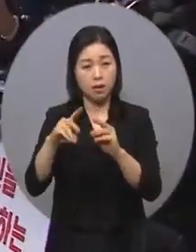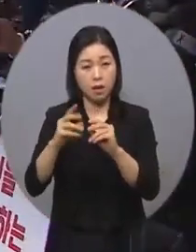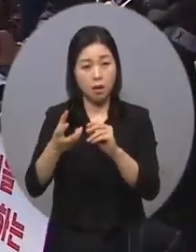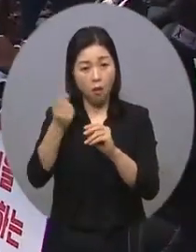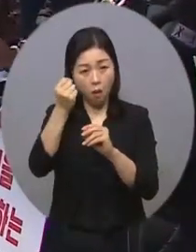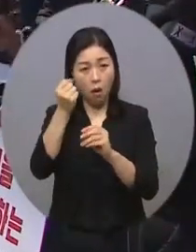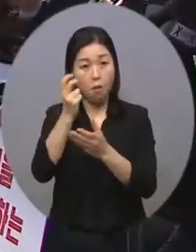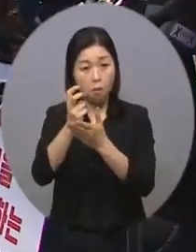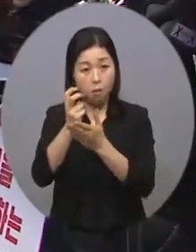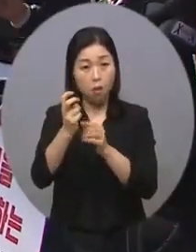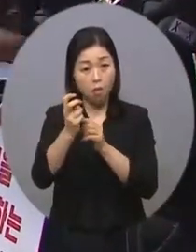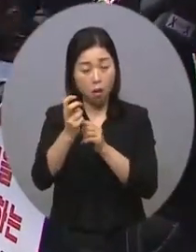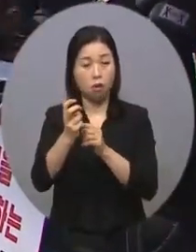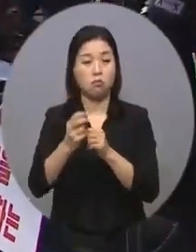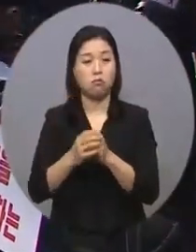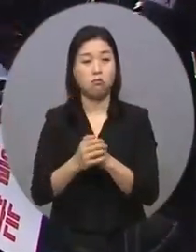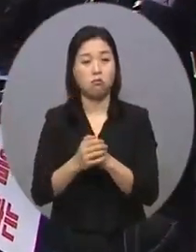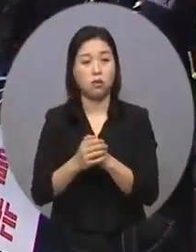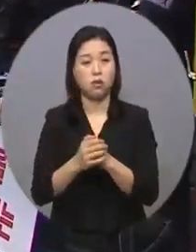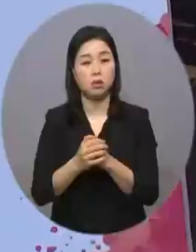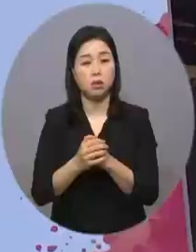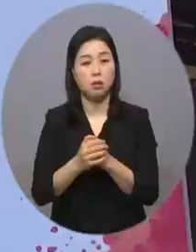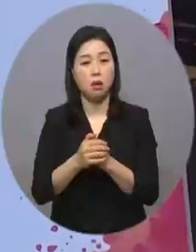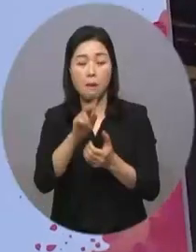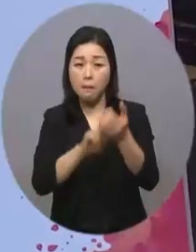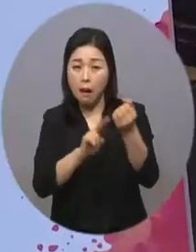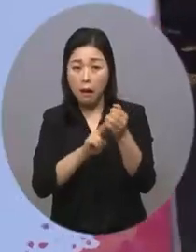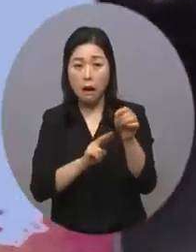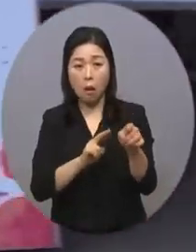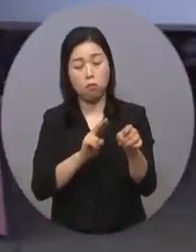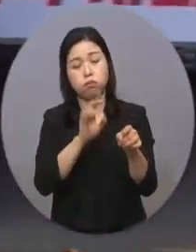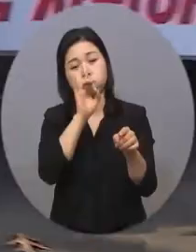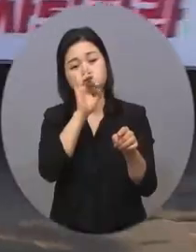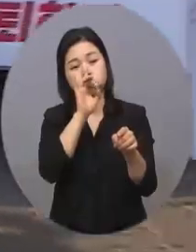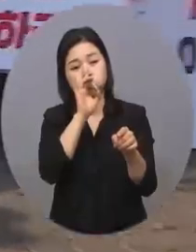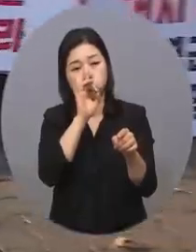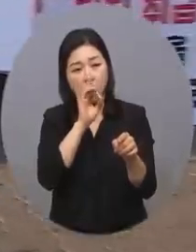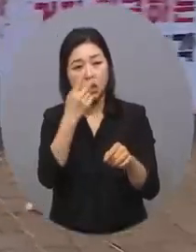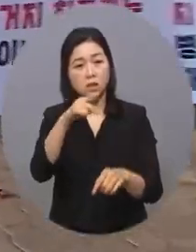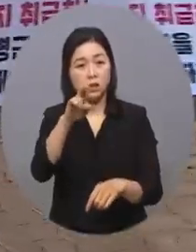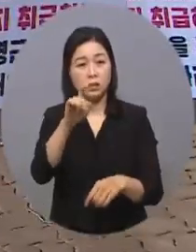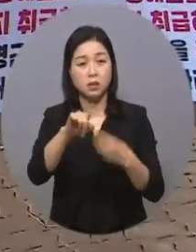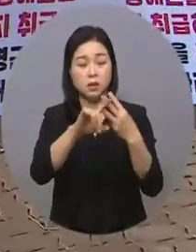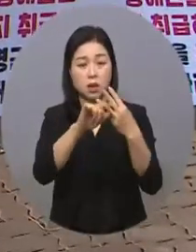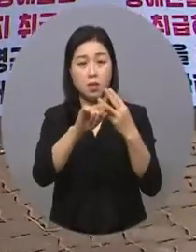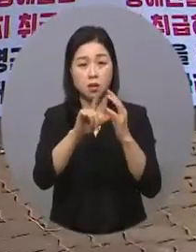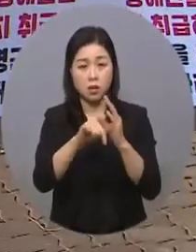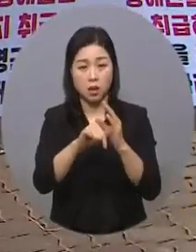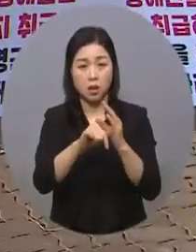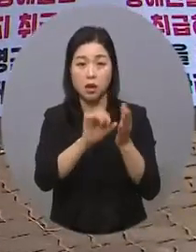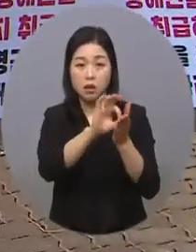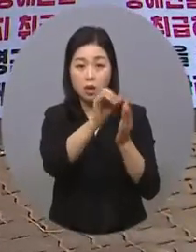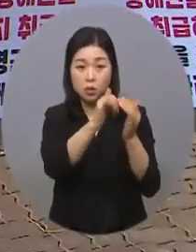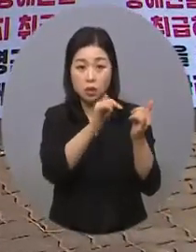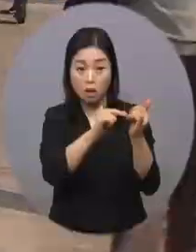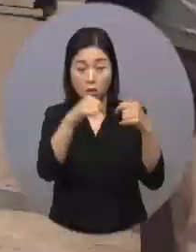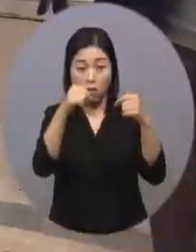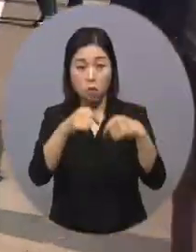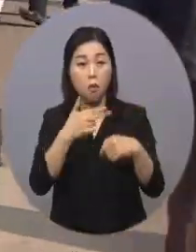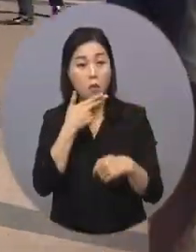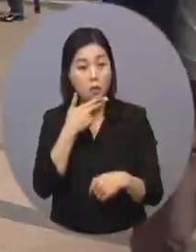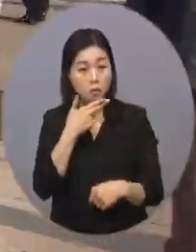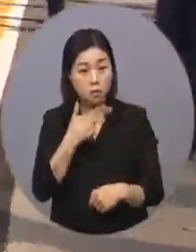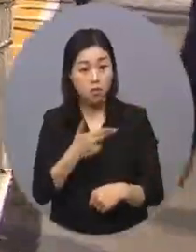국유재산법에 따른 행정재산으로 매각 처분이 불가능했을 뿐만 아니라 2021년 3월에 사용자에게 상의도